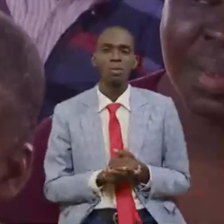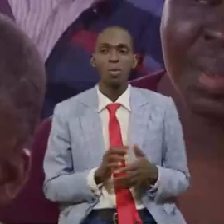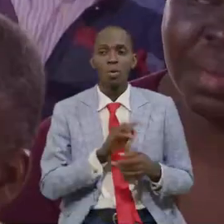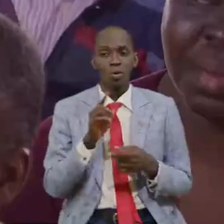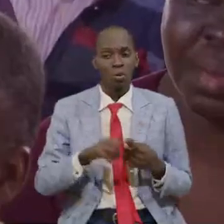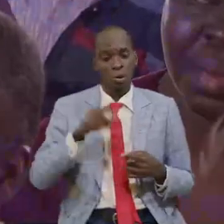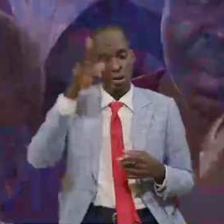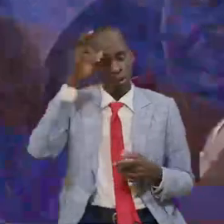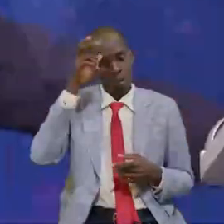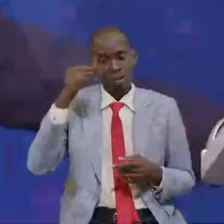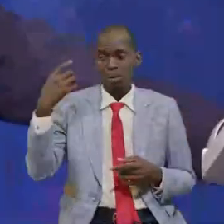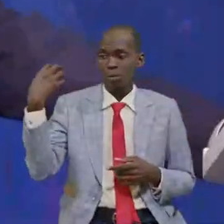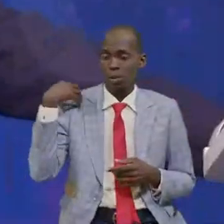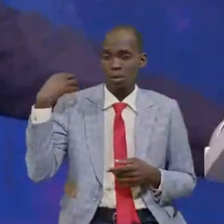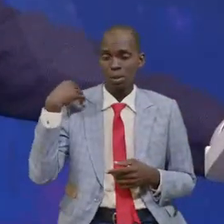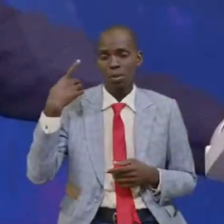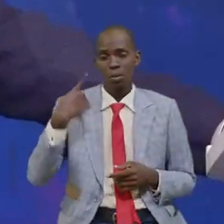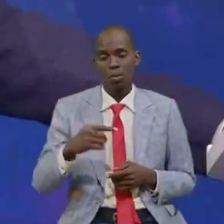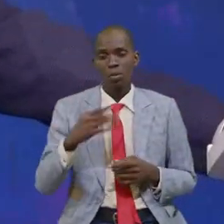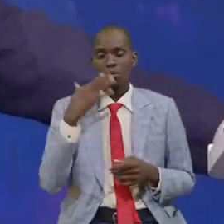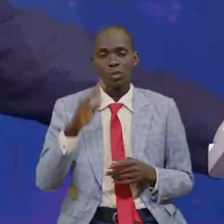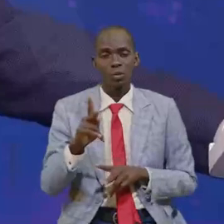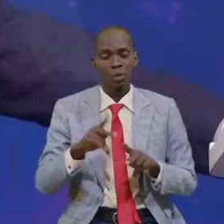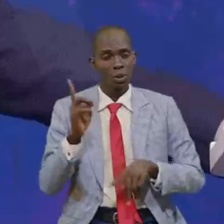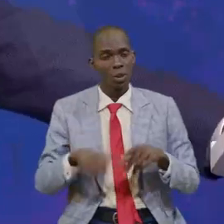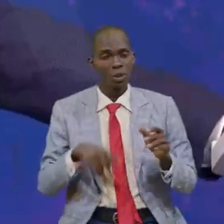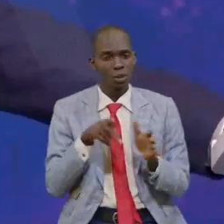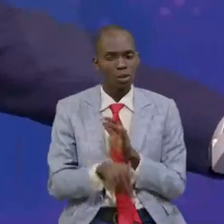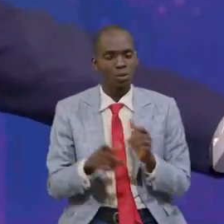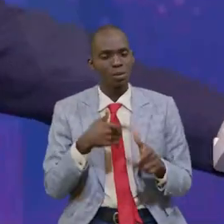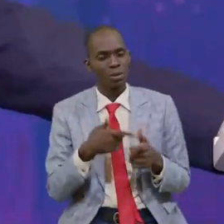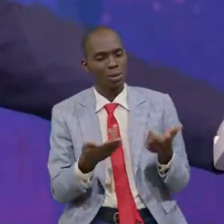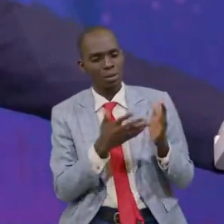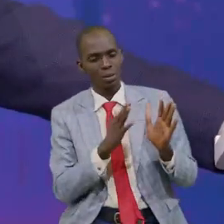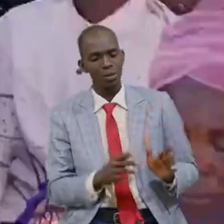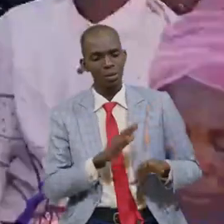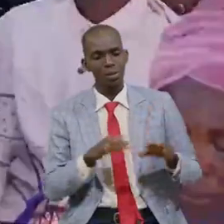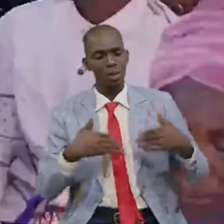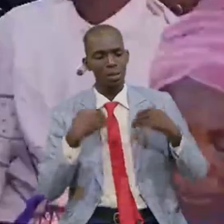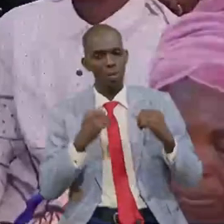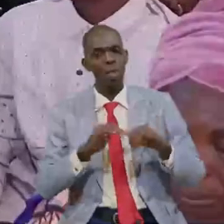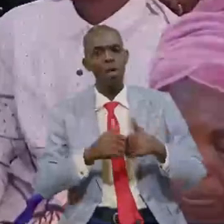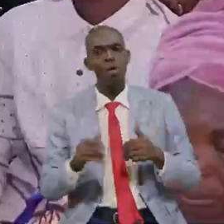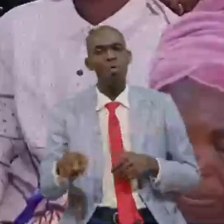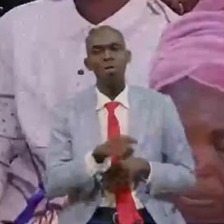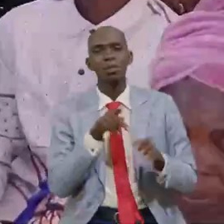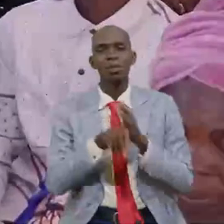Quand Satan, leur maître, ne peut même pas te tuer, ses serviteurs qui n'ont aucune puissance, comment est-ce qu'ils peuvent te tuer?